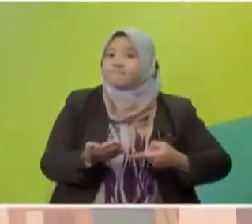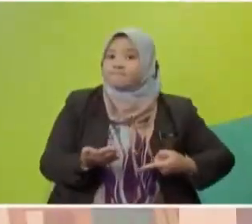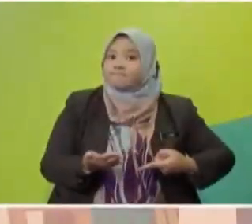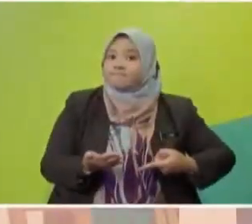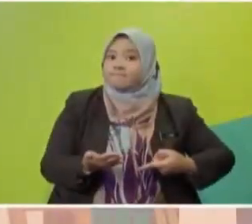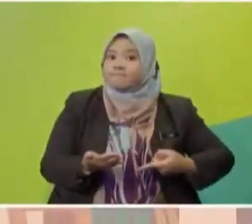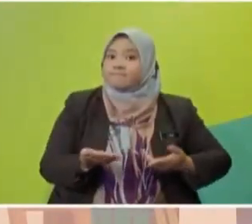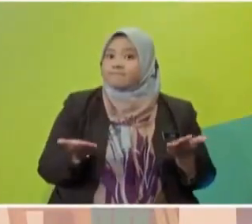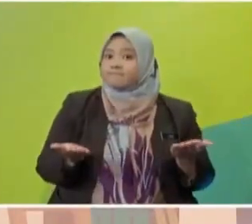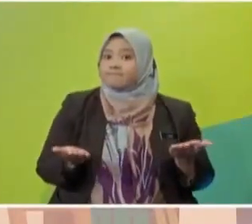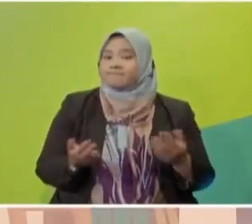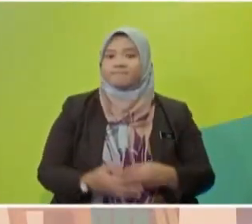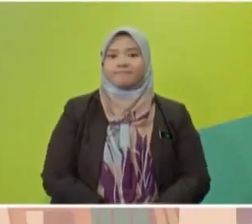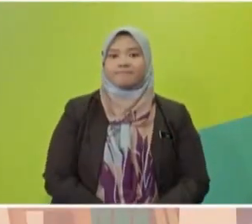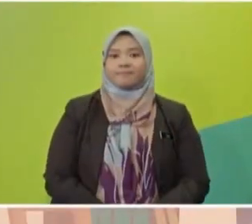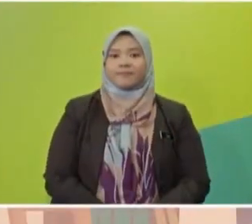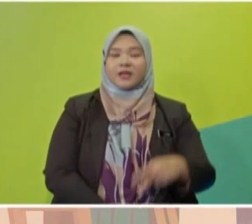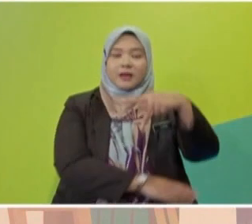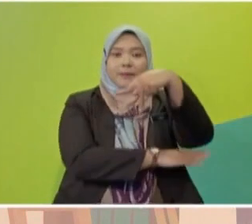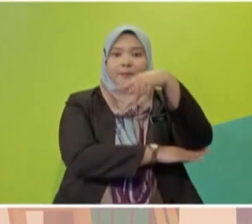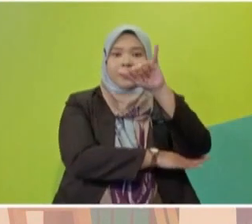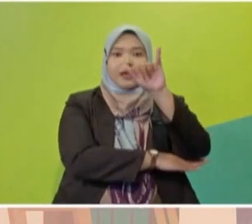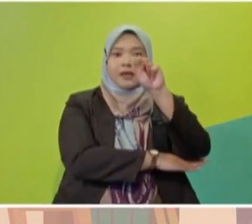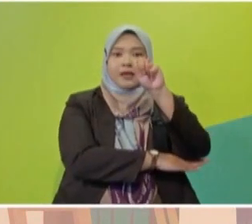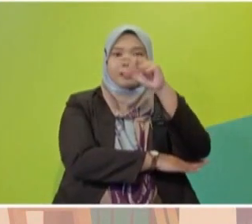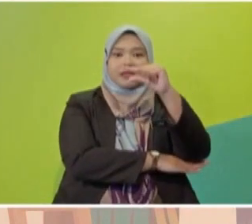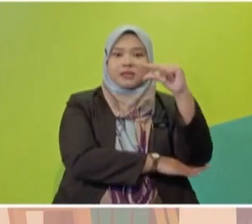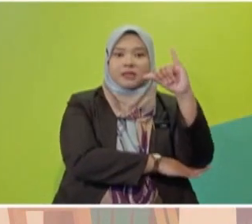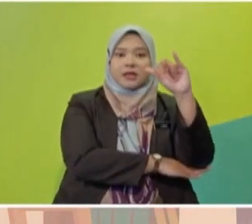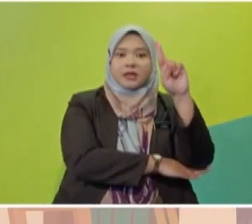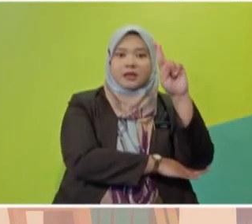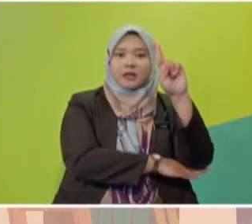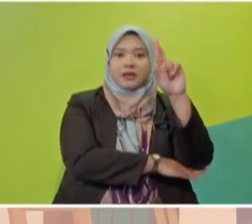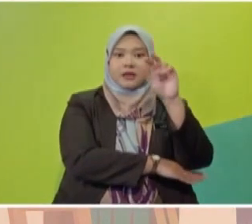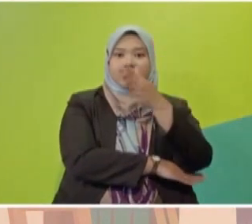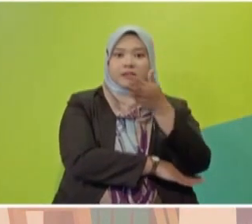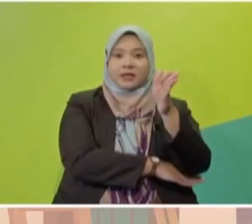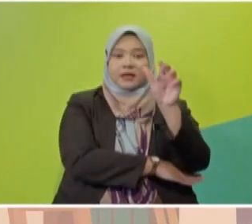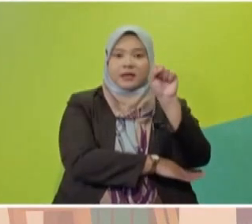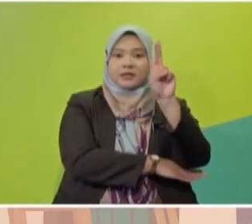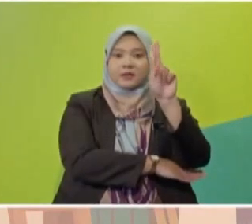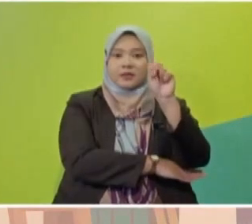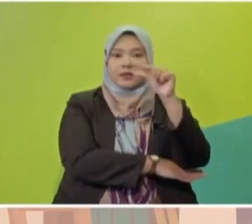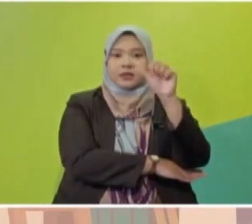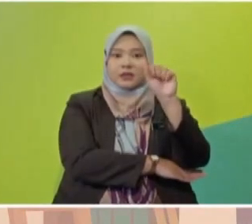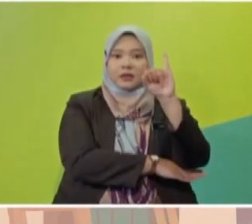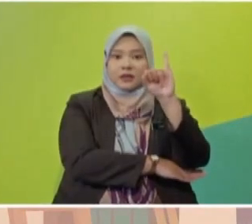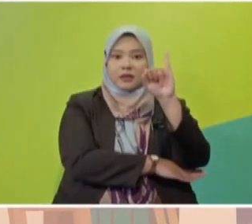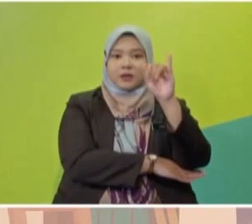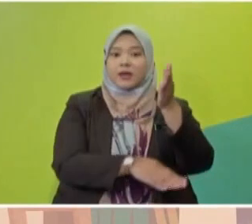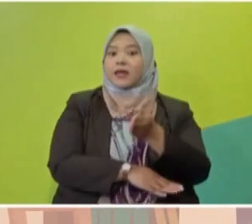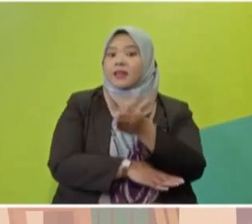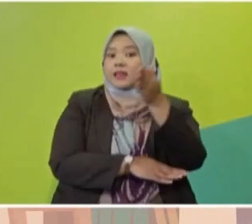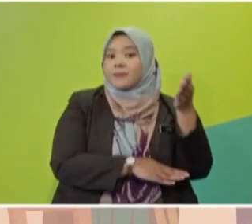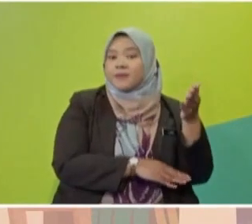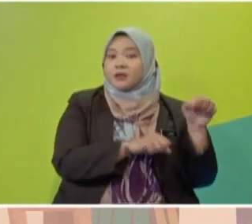Silakan Irdina. Pinggir sungai. Pinggir sungai. Ha. Okey. Baik, Rizky disebut, sila